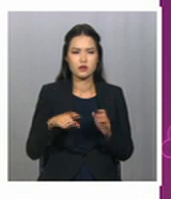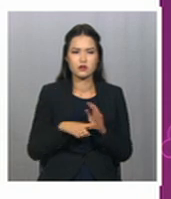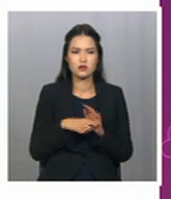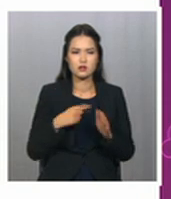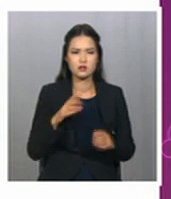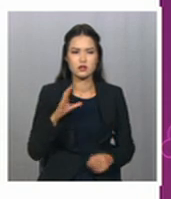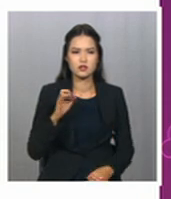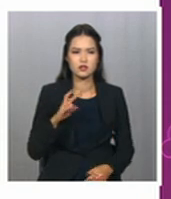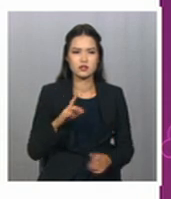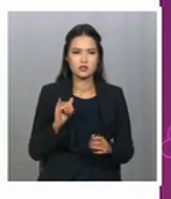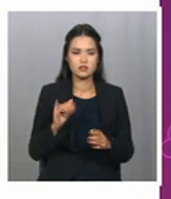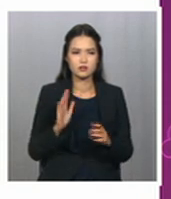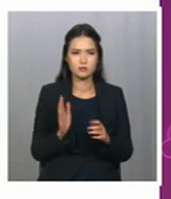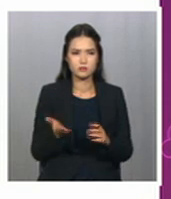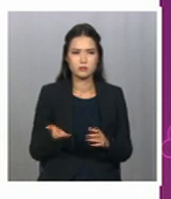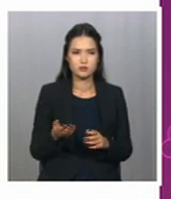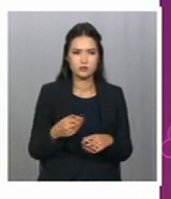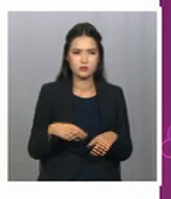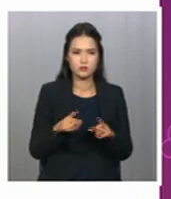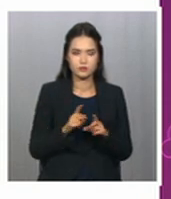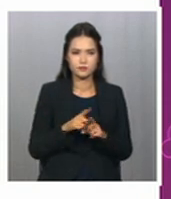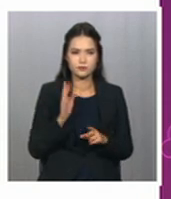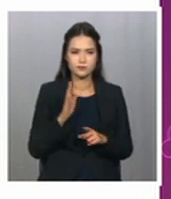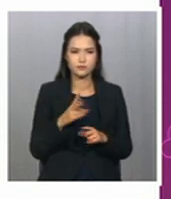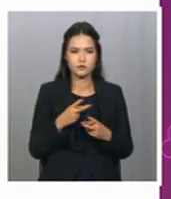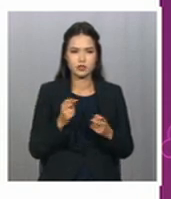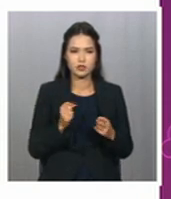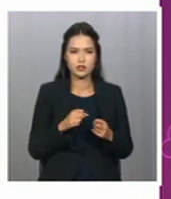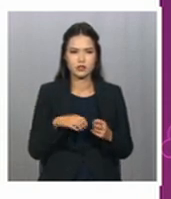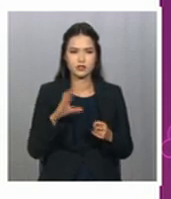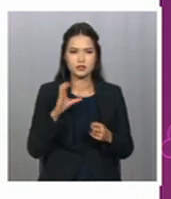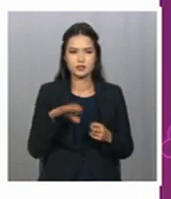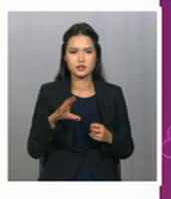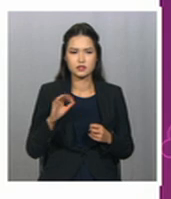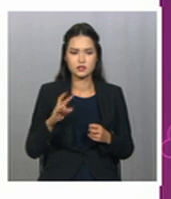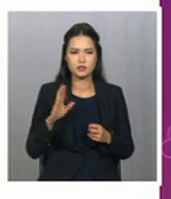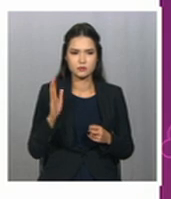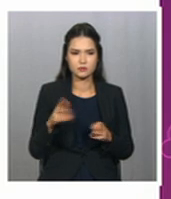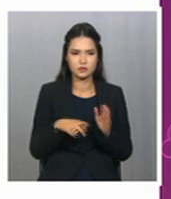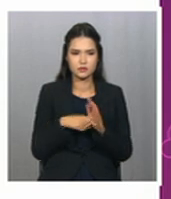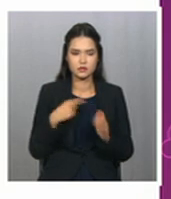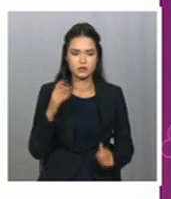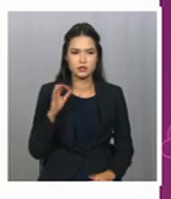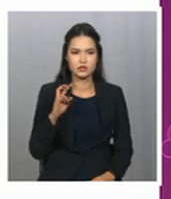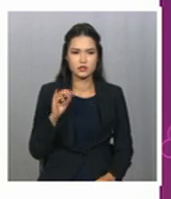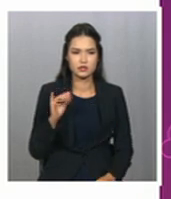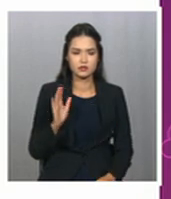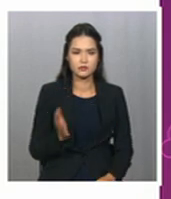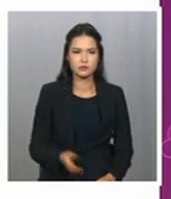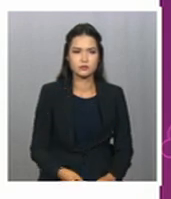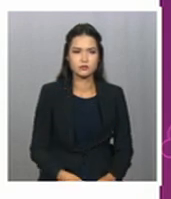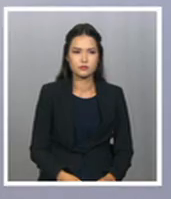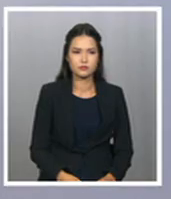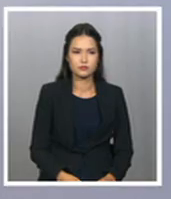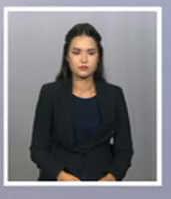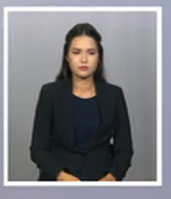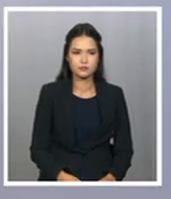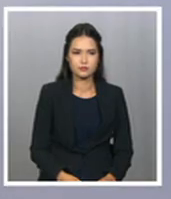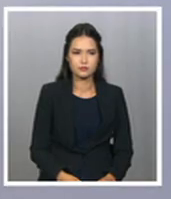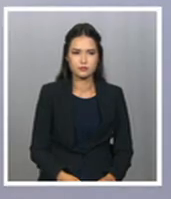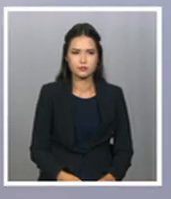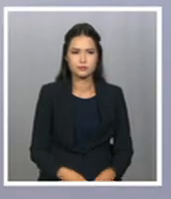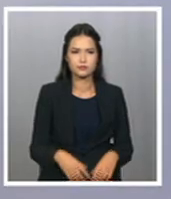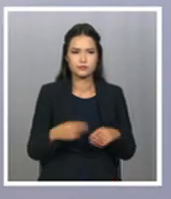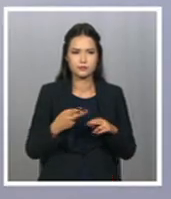синус гамма болса, Б С көбейтілген синус бета бөлінген синус гаммаға тең. Оқушылар,